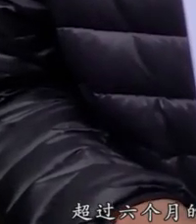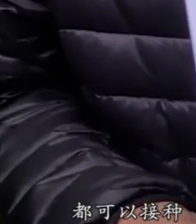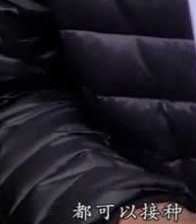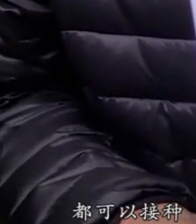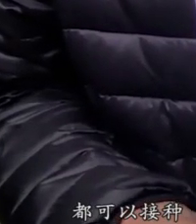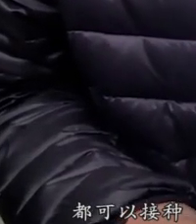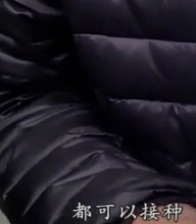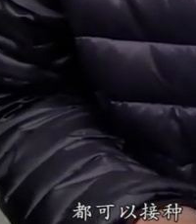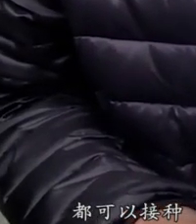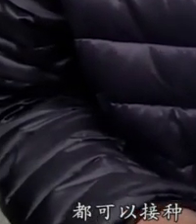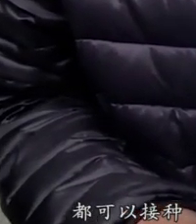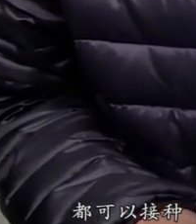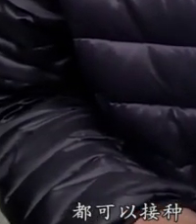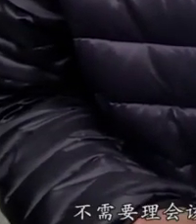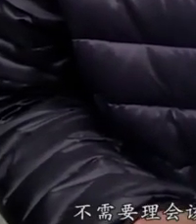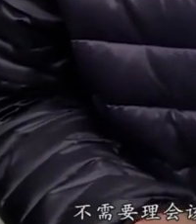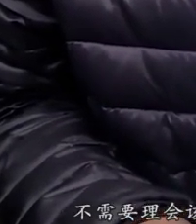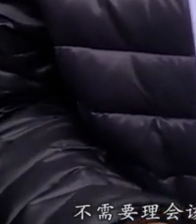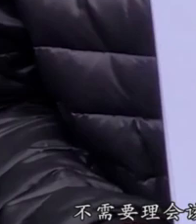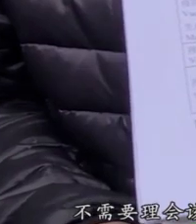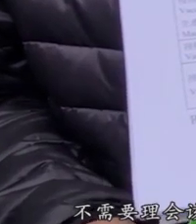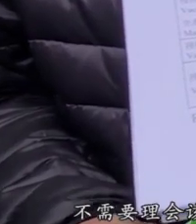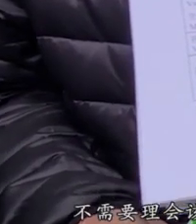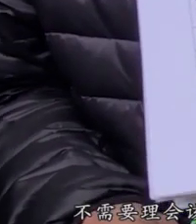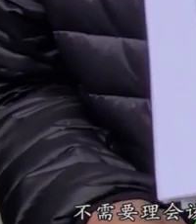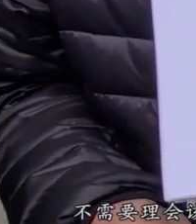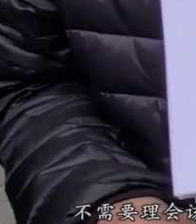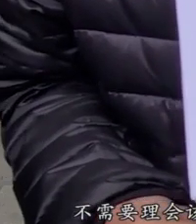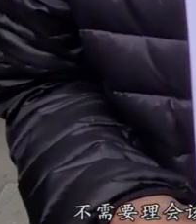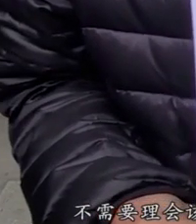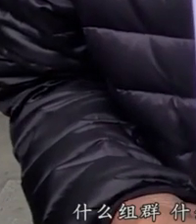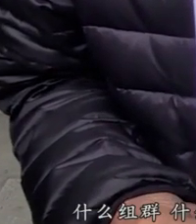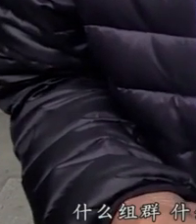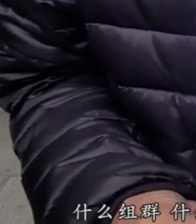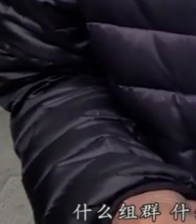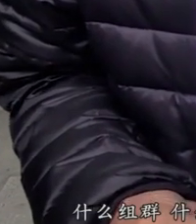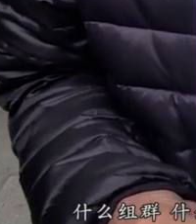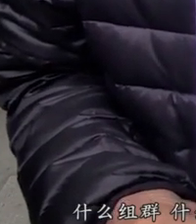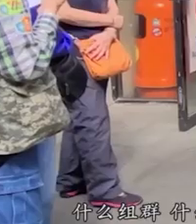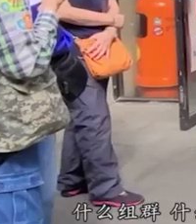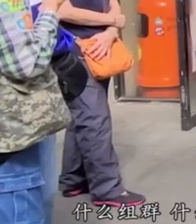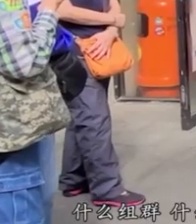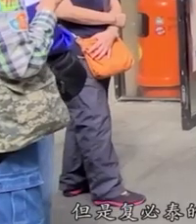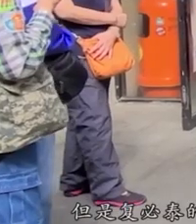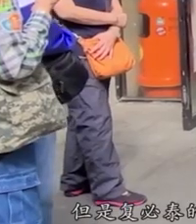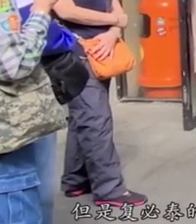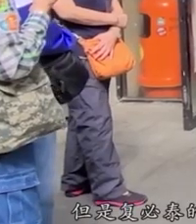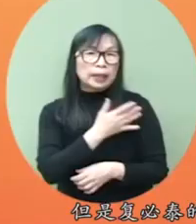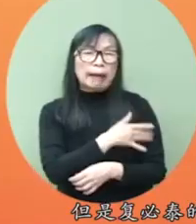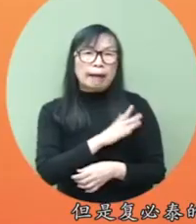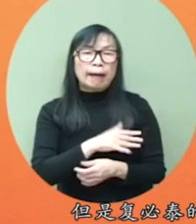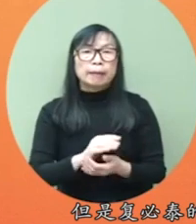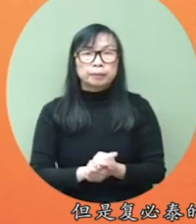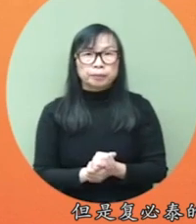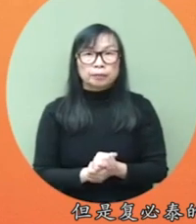士，就都系可以接种。嗱，唔需要係理會呢個人士係屬於乜嘢嘅組群、咩嘅職業。